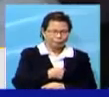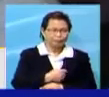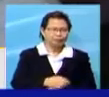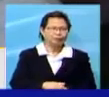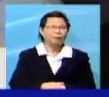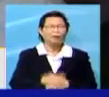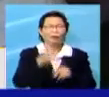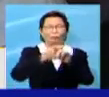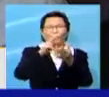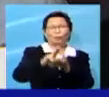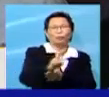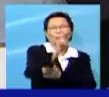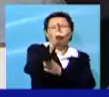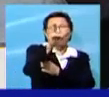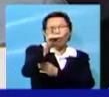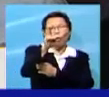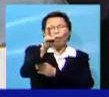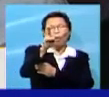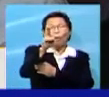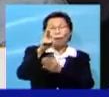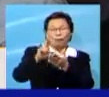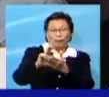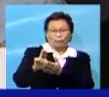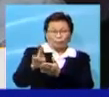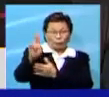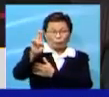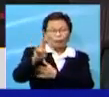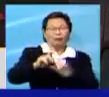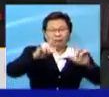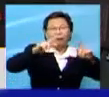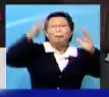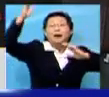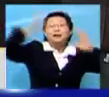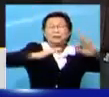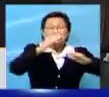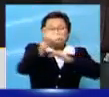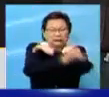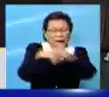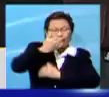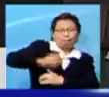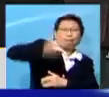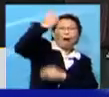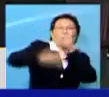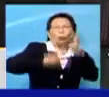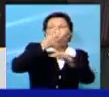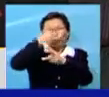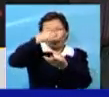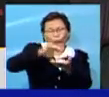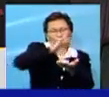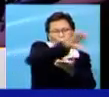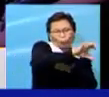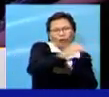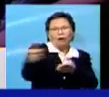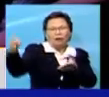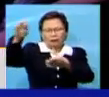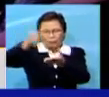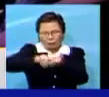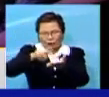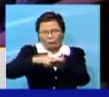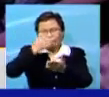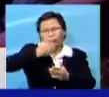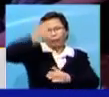the University of Pennsylvania baru-baru ini meletakkan Malaysia sebagai negara terbaik di dunia untuk melabur dalam laporan Negara-Negara